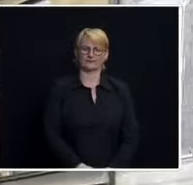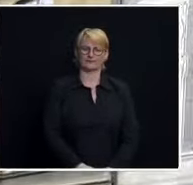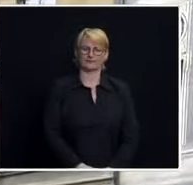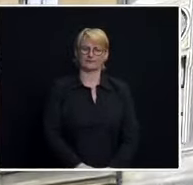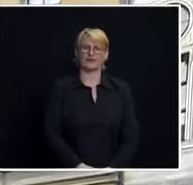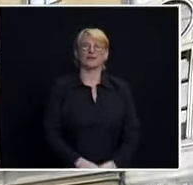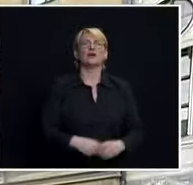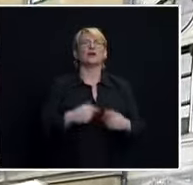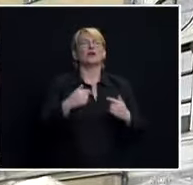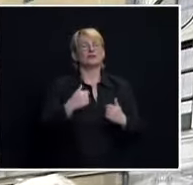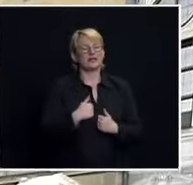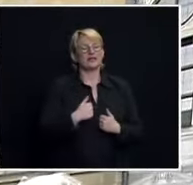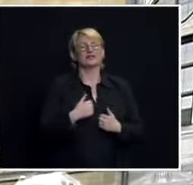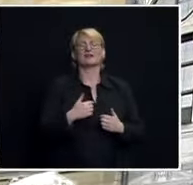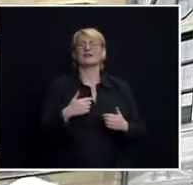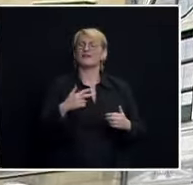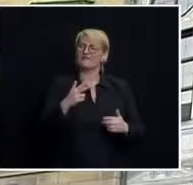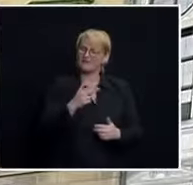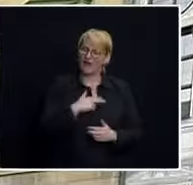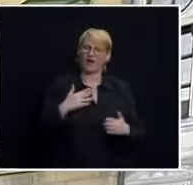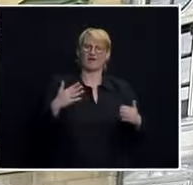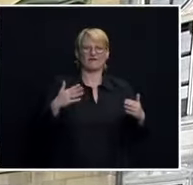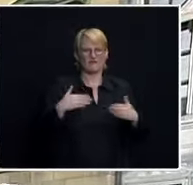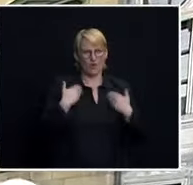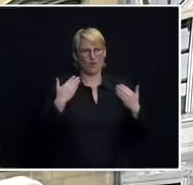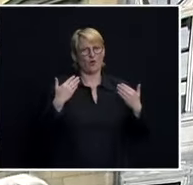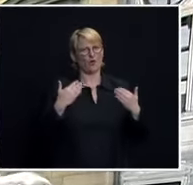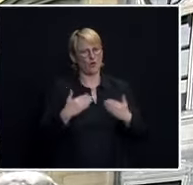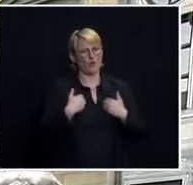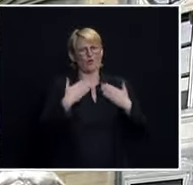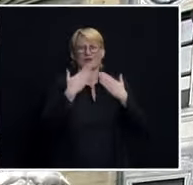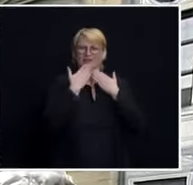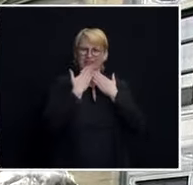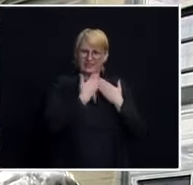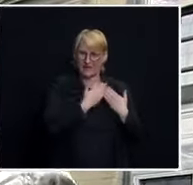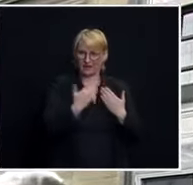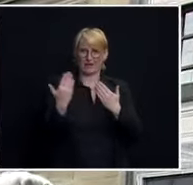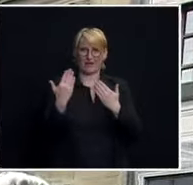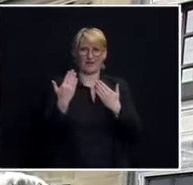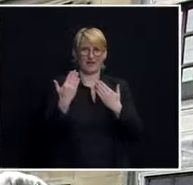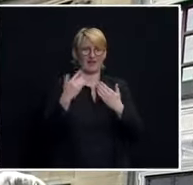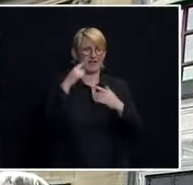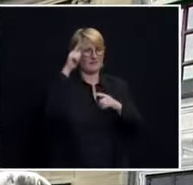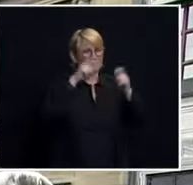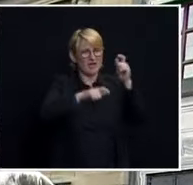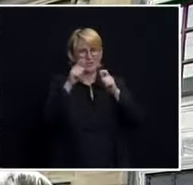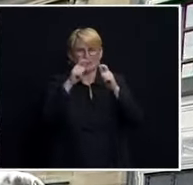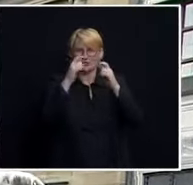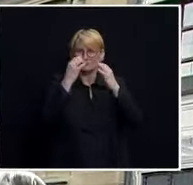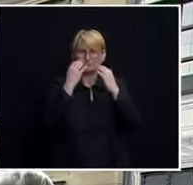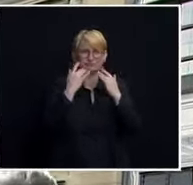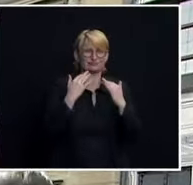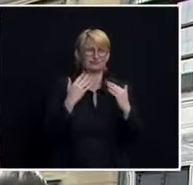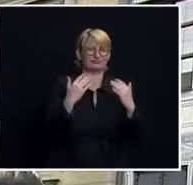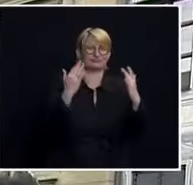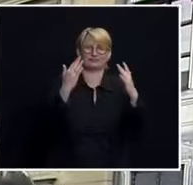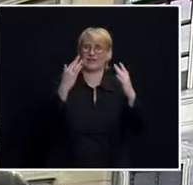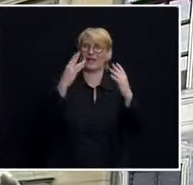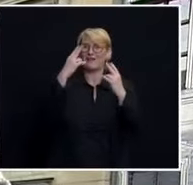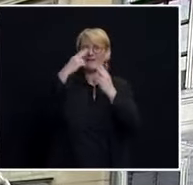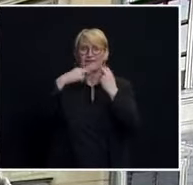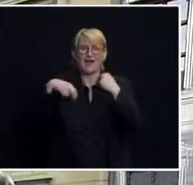Und ich bin sehr, sehr, sehr froh und sehr dankbar, dass so viele Menschen hier heute sind, zahlreiche